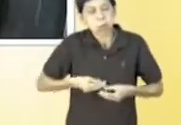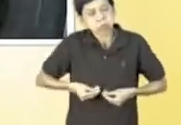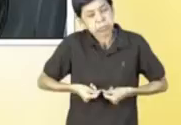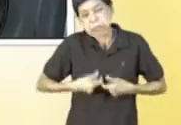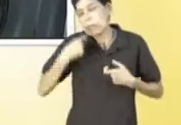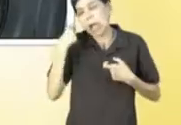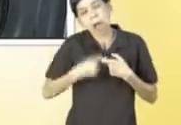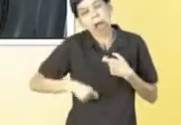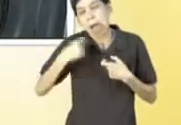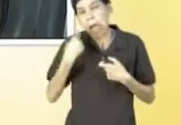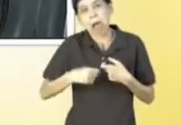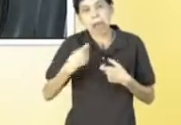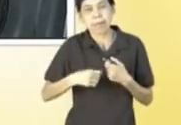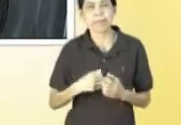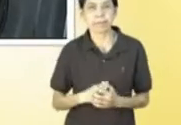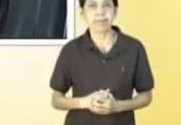าก ย่อยยาก